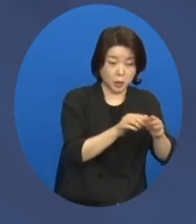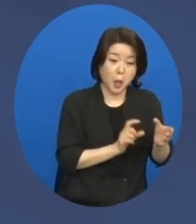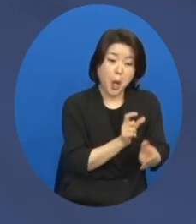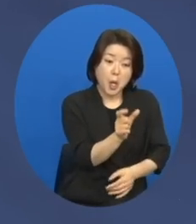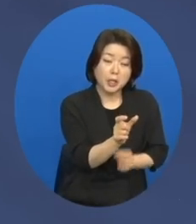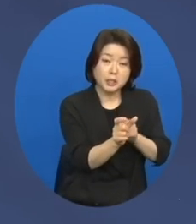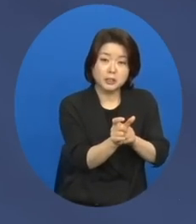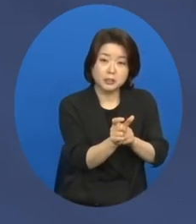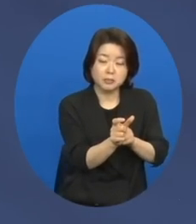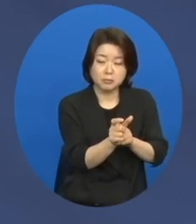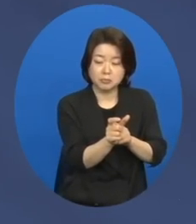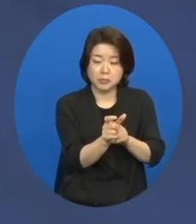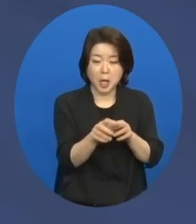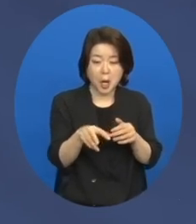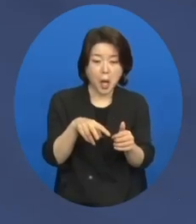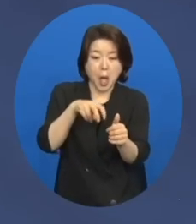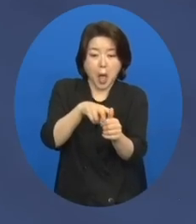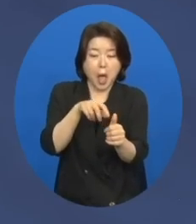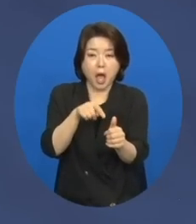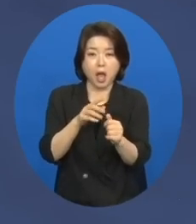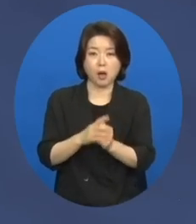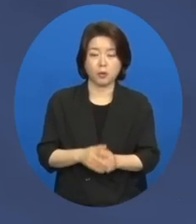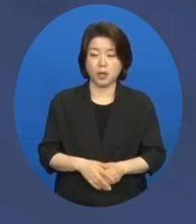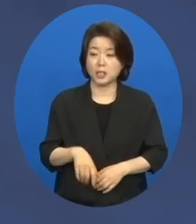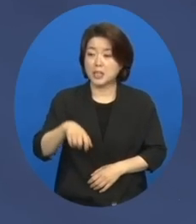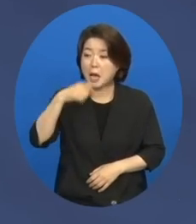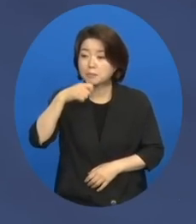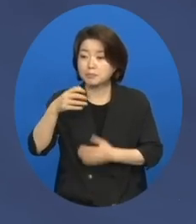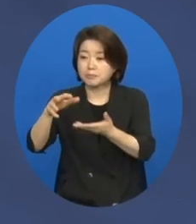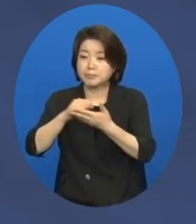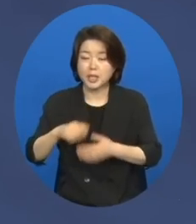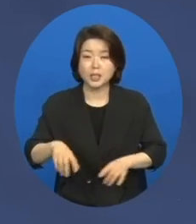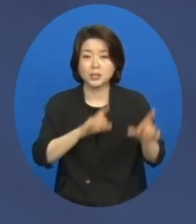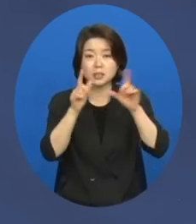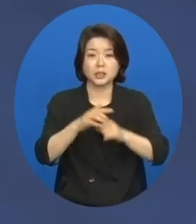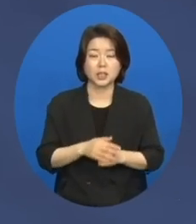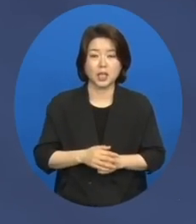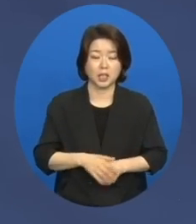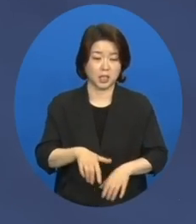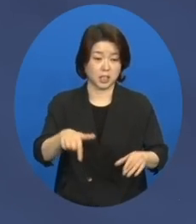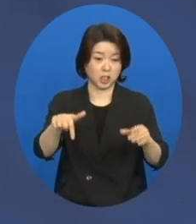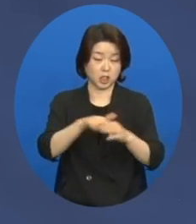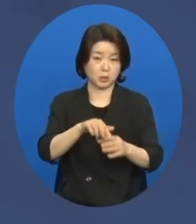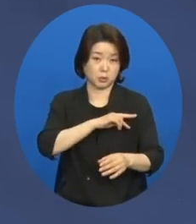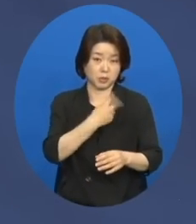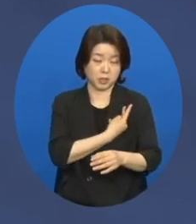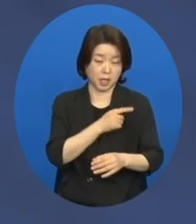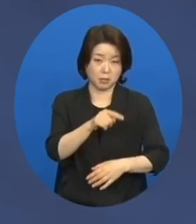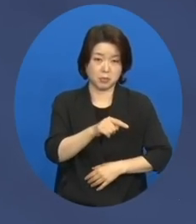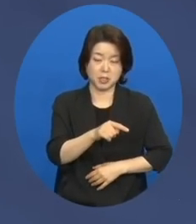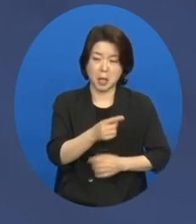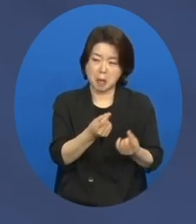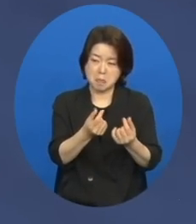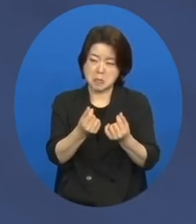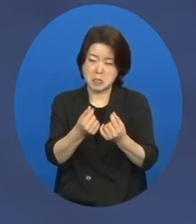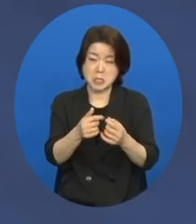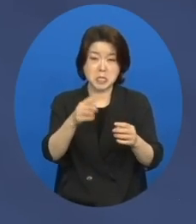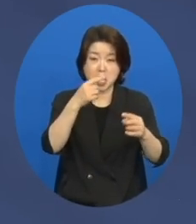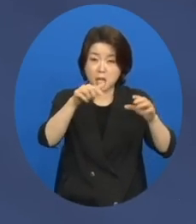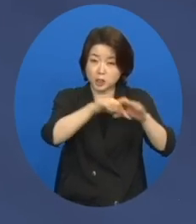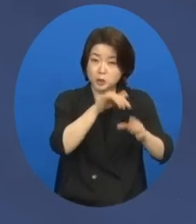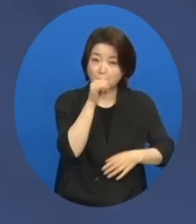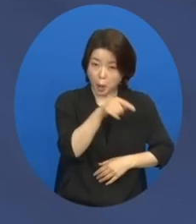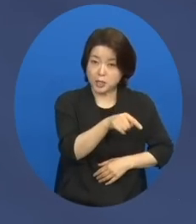기독교를 기생하면서 여기서 밥도 먹고 사는 기독교 사이비 이단, 유사 기독교라고 보통 말을 하는데